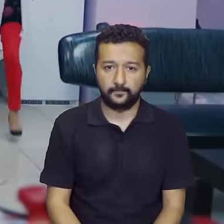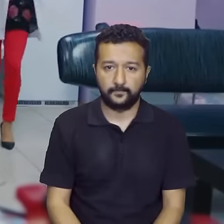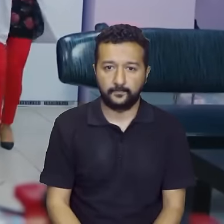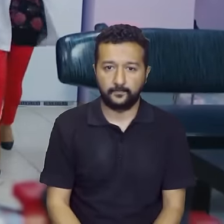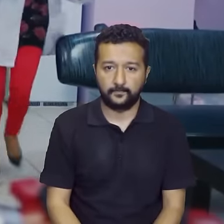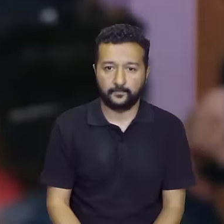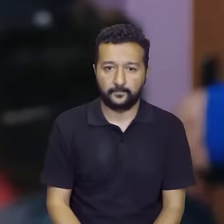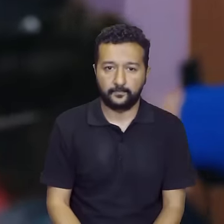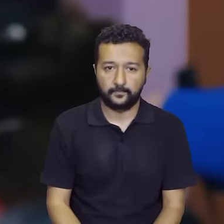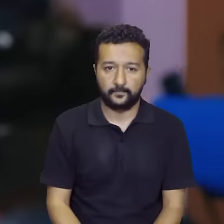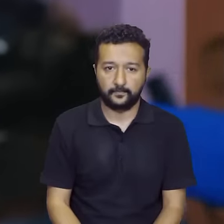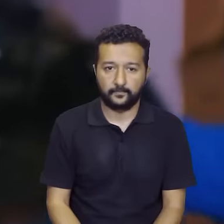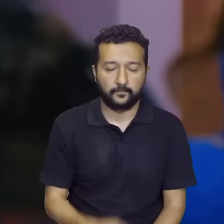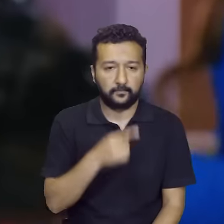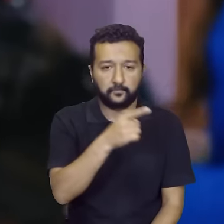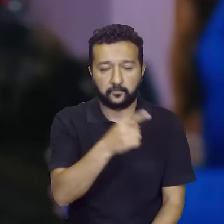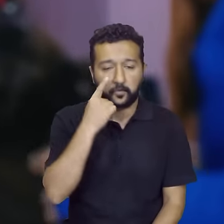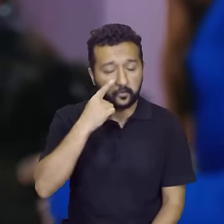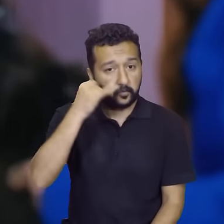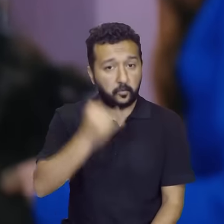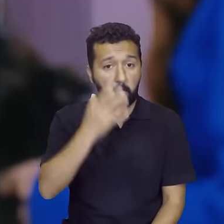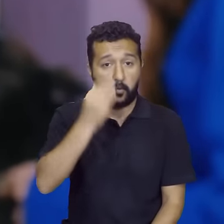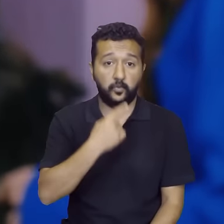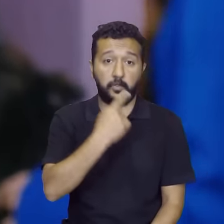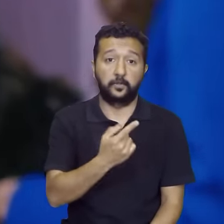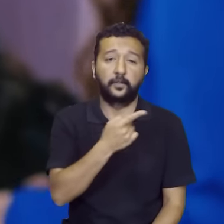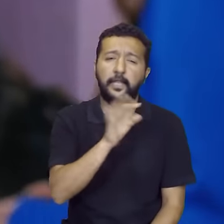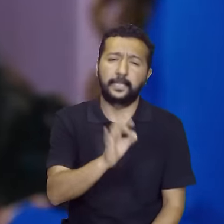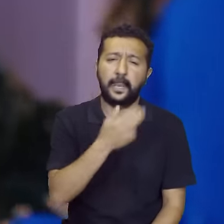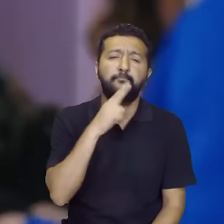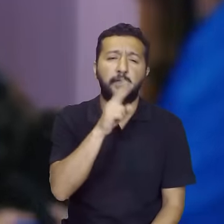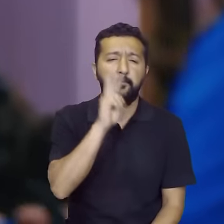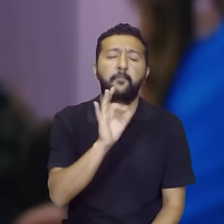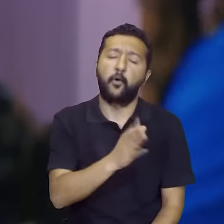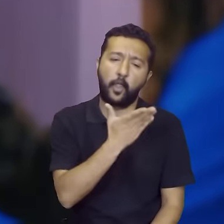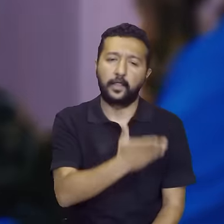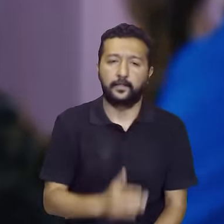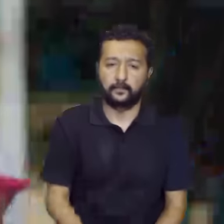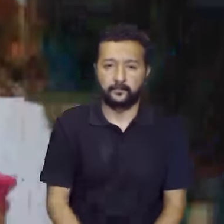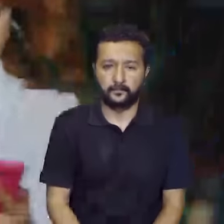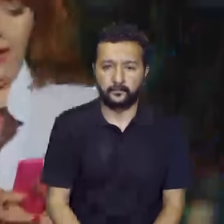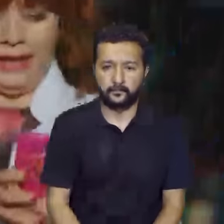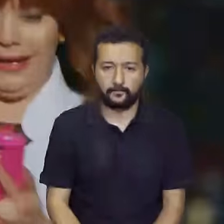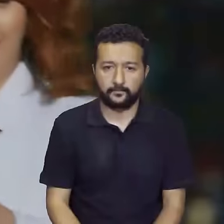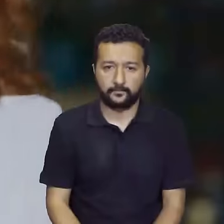Yana bakıp heyecanlanarak koşturdu. Gözün kör olsun diyordu az evvel. Ver abla, sen bakma ona. Kapının önüne